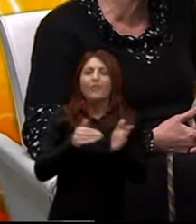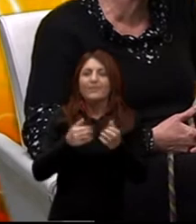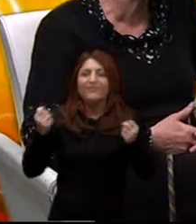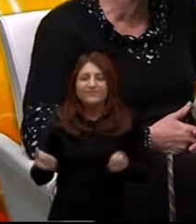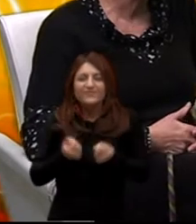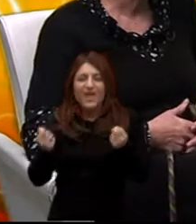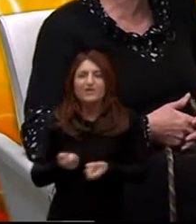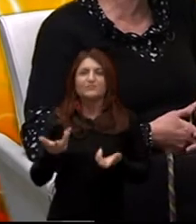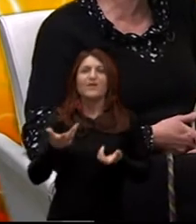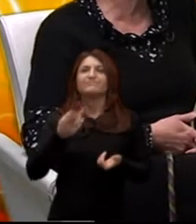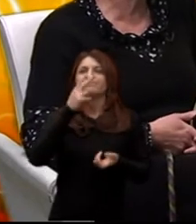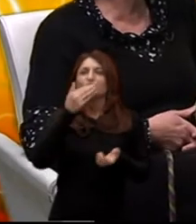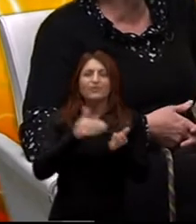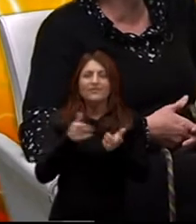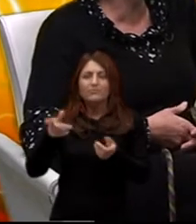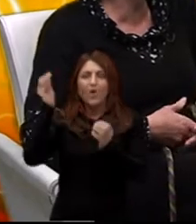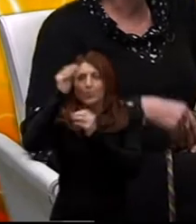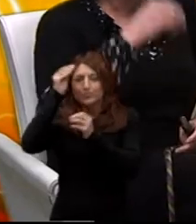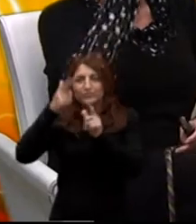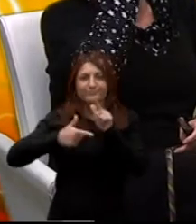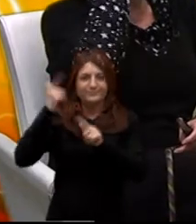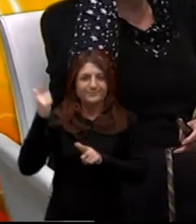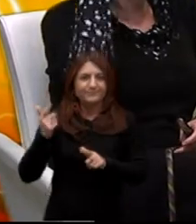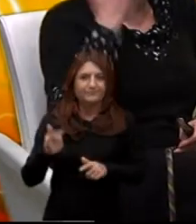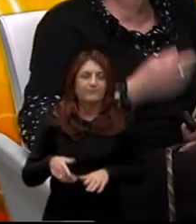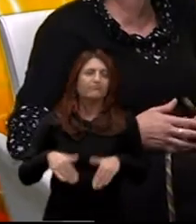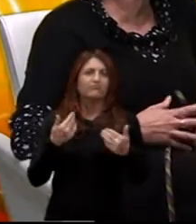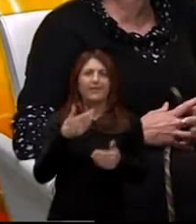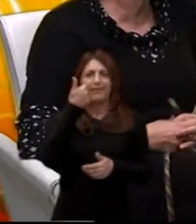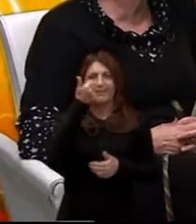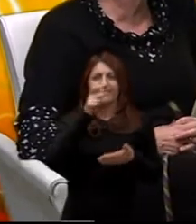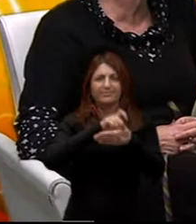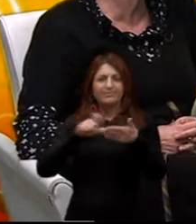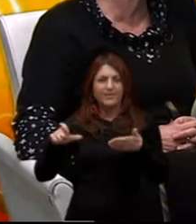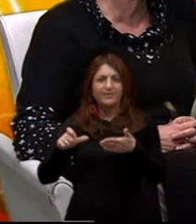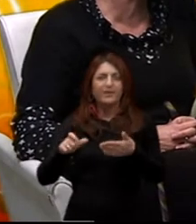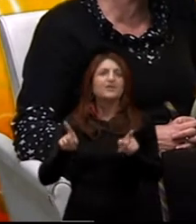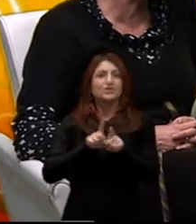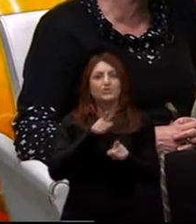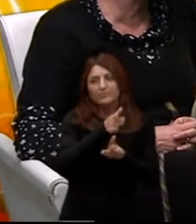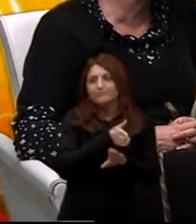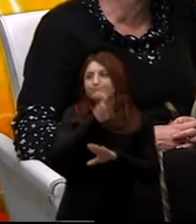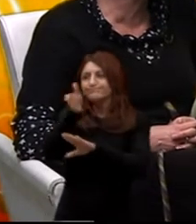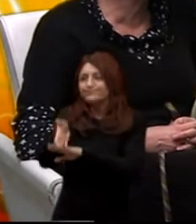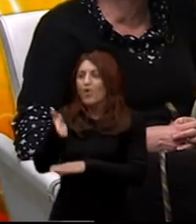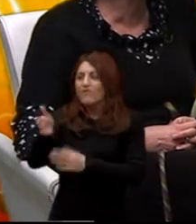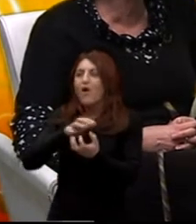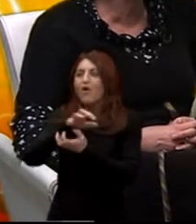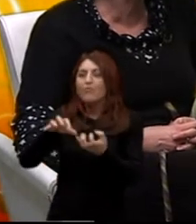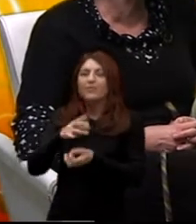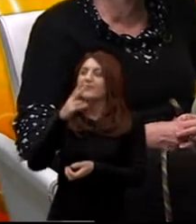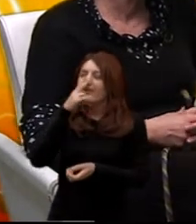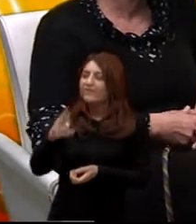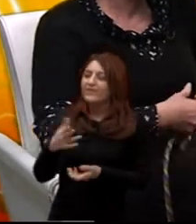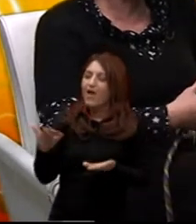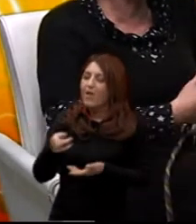koje oni moraju naučiti. Iako se i na tjednoj bazi vrši posjeta tim obiteljima kući da se vidi